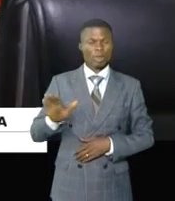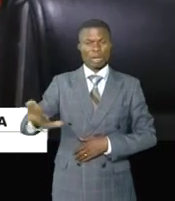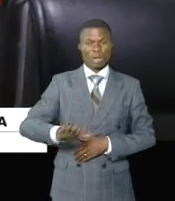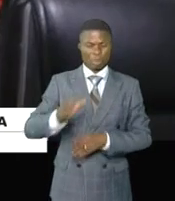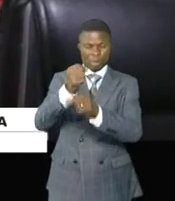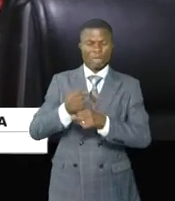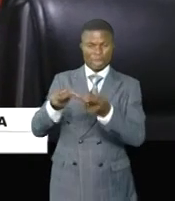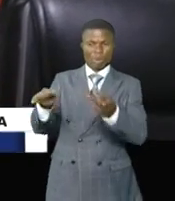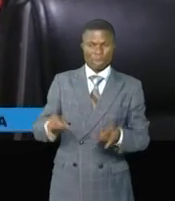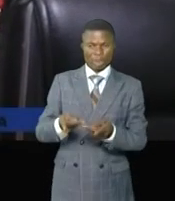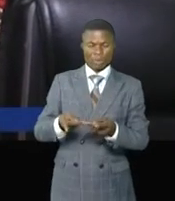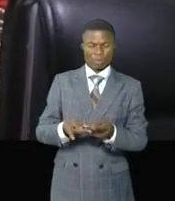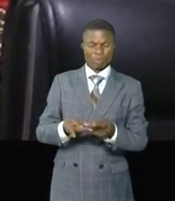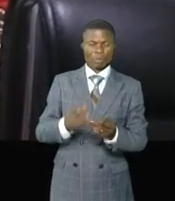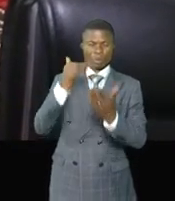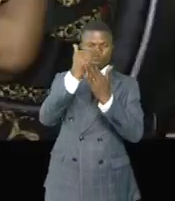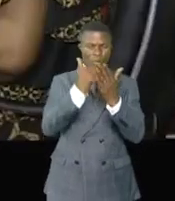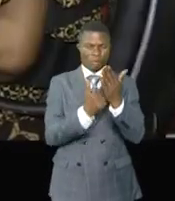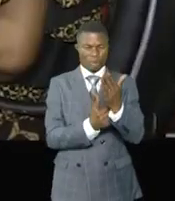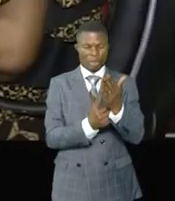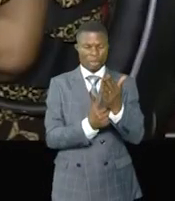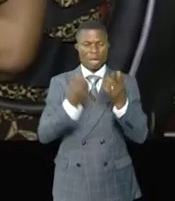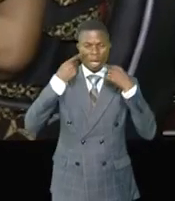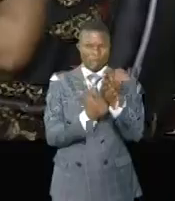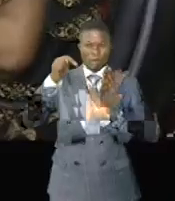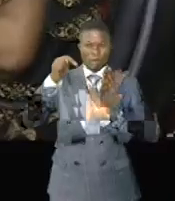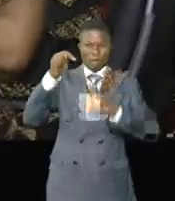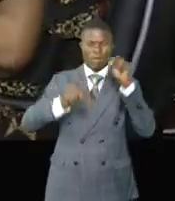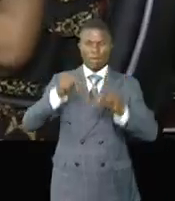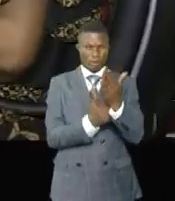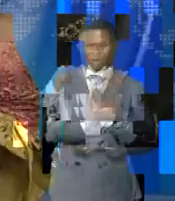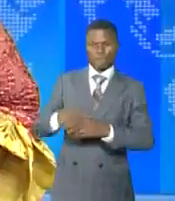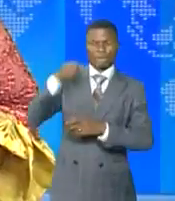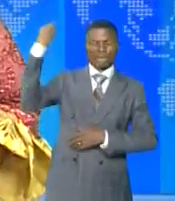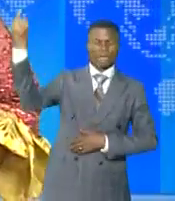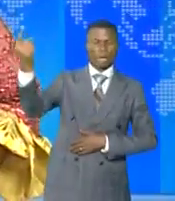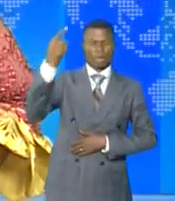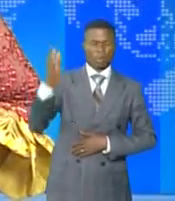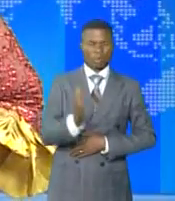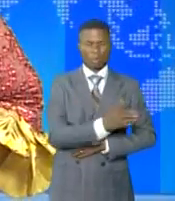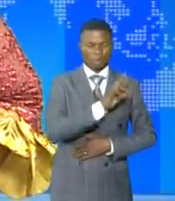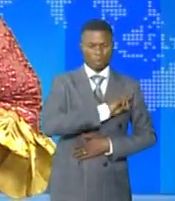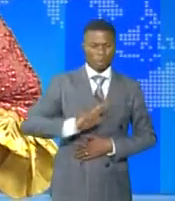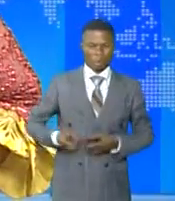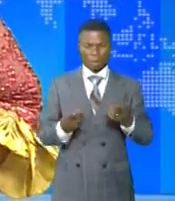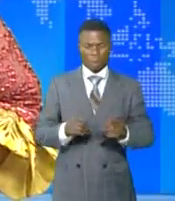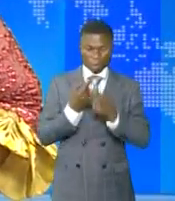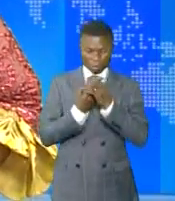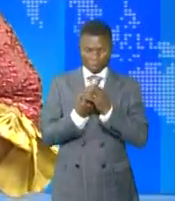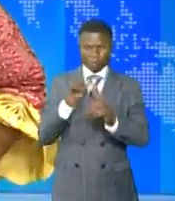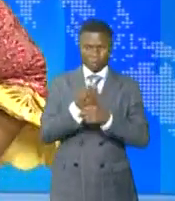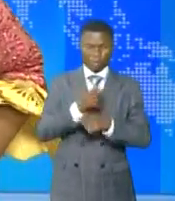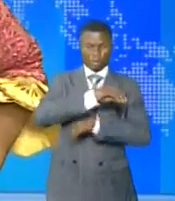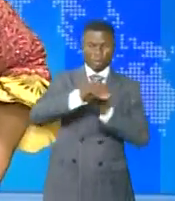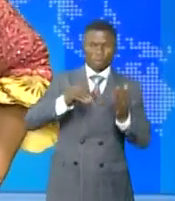places dans le dernier classement publié sur le niveau de corruption dans le monde. La RDC est vers la création d'un